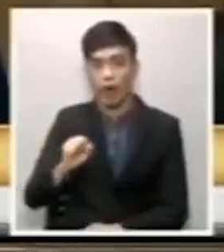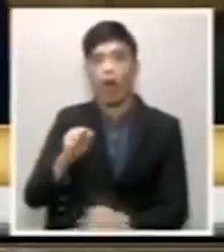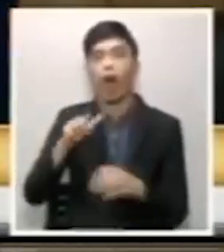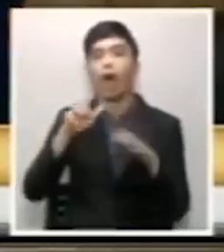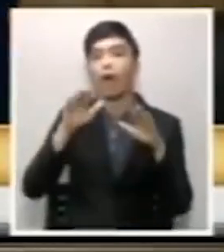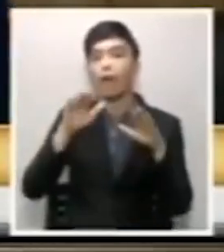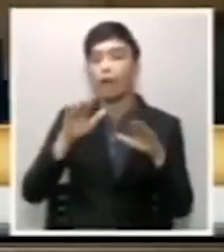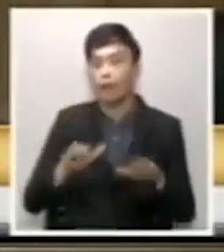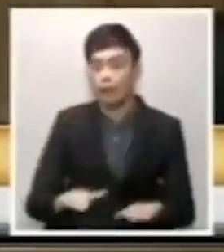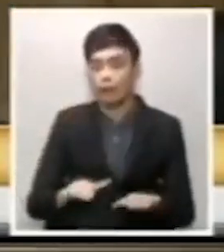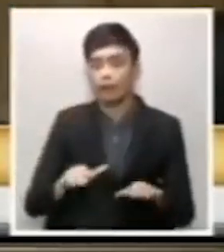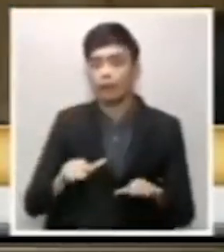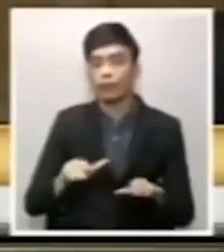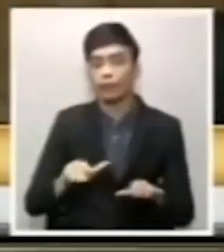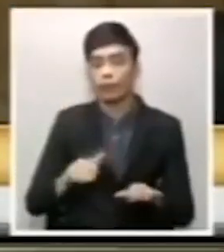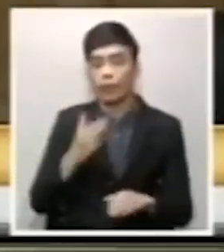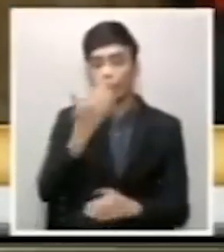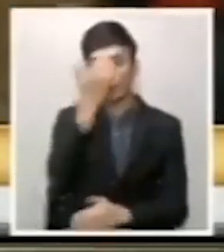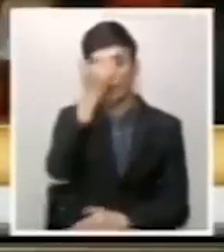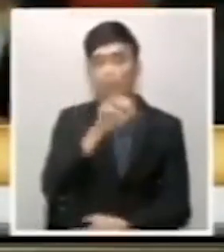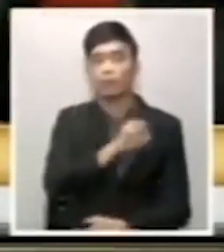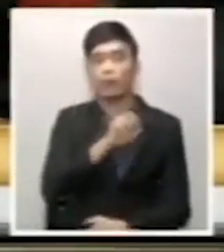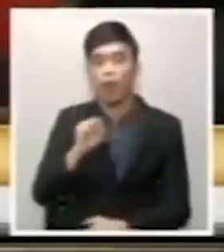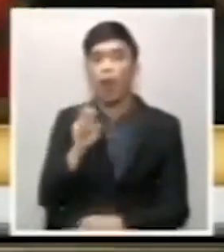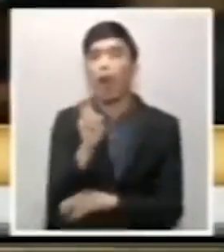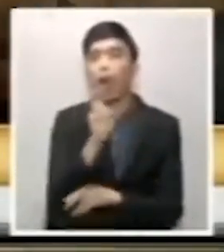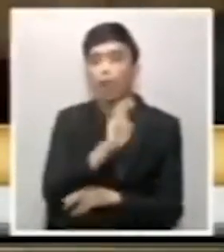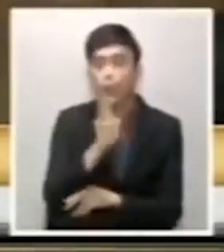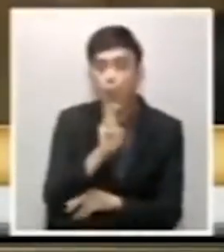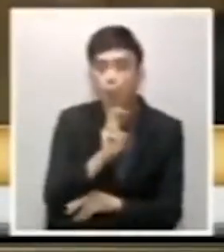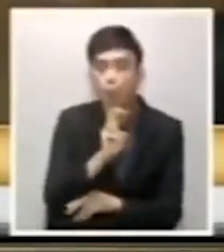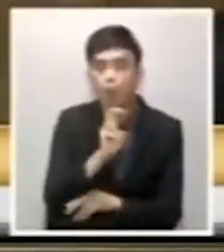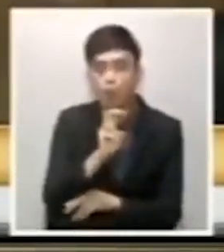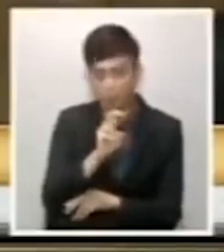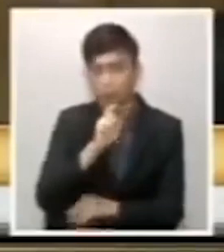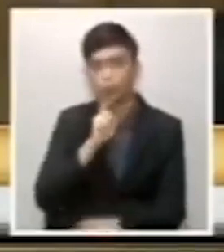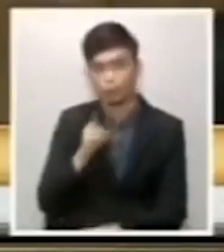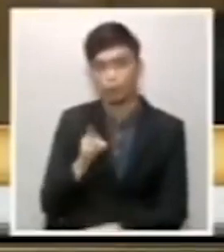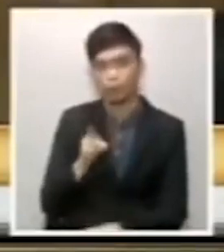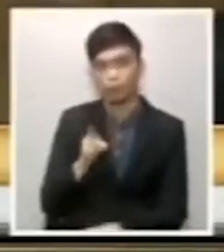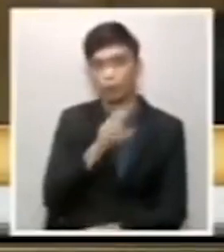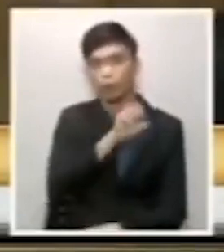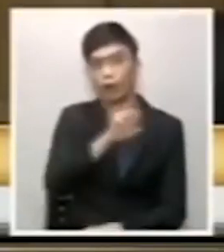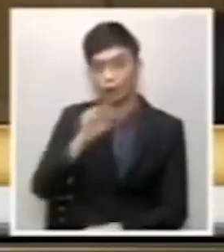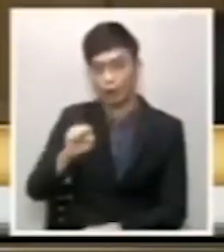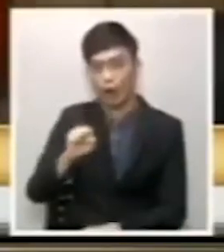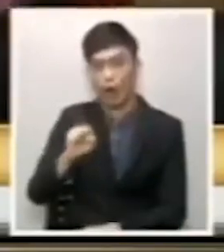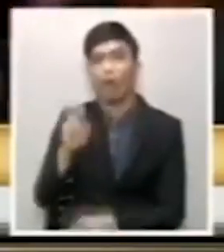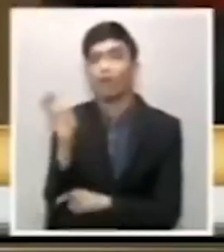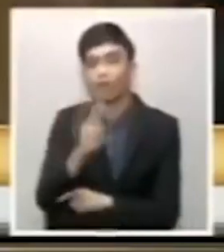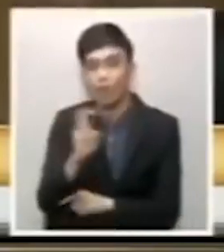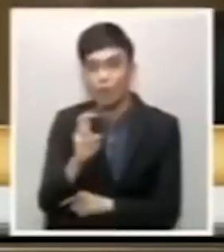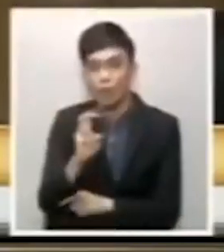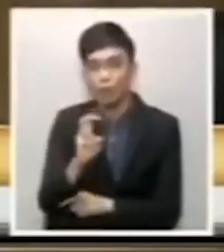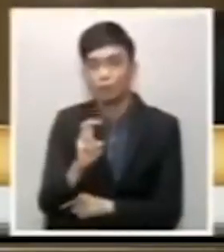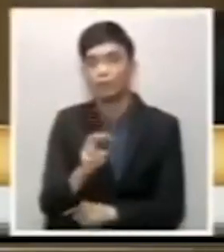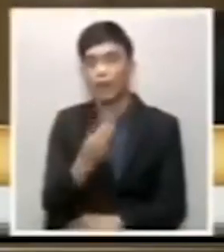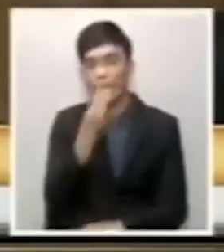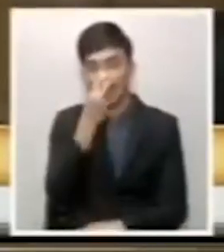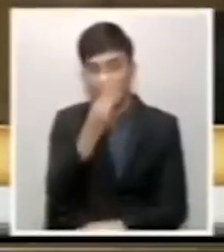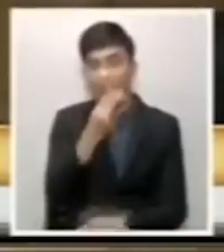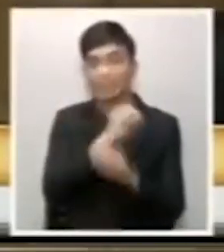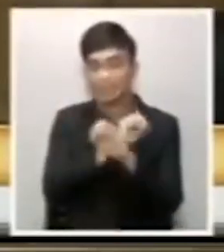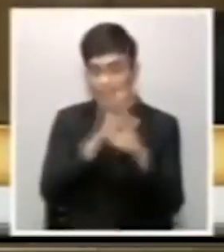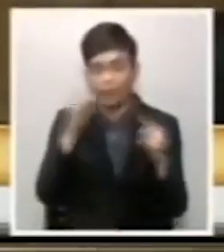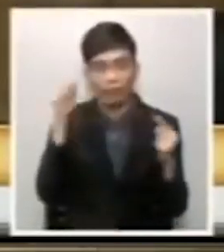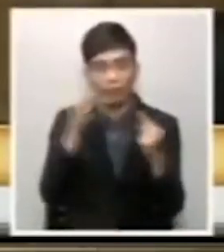นะครับเนื่องจากว่าเรามีส.ส.งูเห่าแล้วส.ส.งูเห่านี้นะครับก็สะท้อนถึงวิกฤตของรัฐธรรม